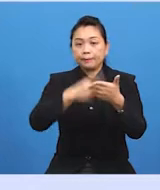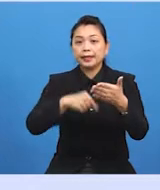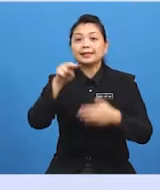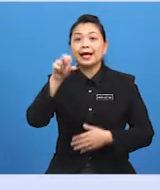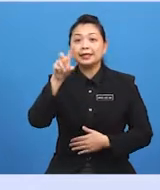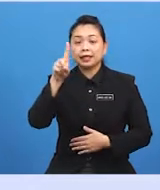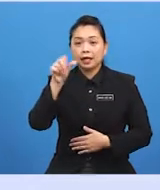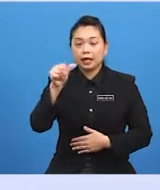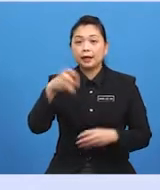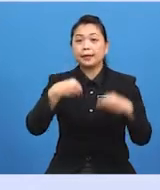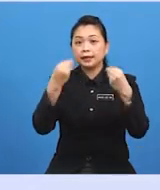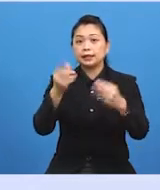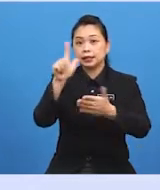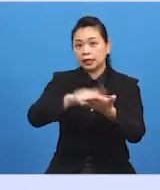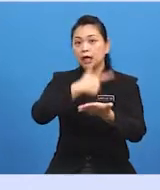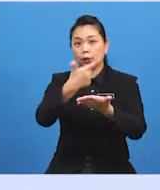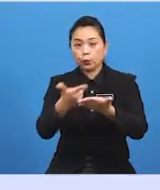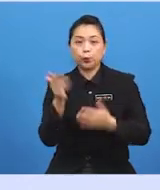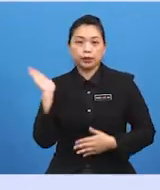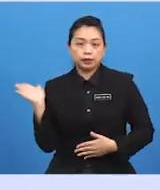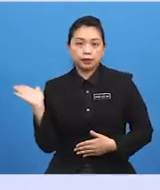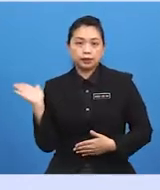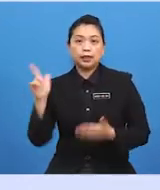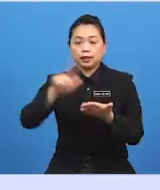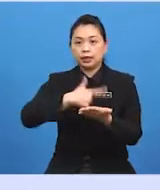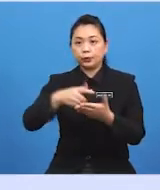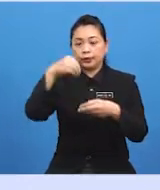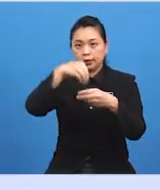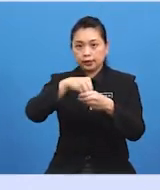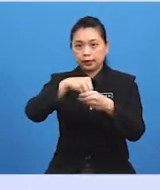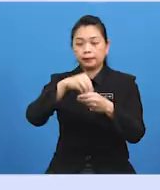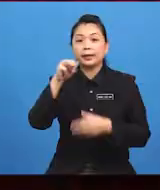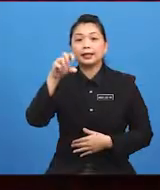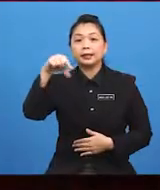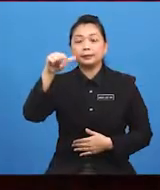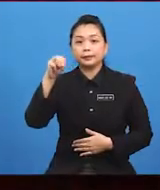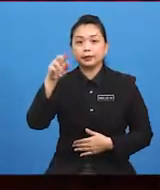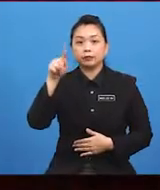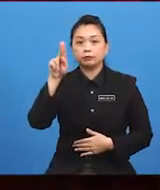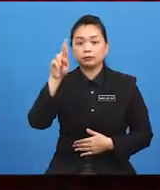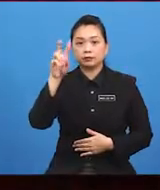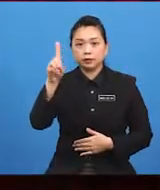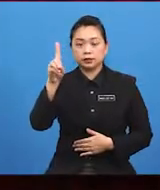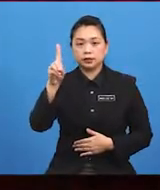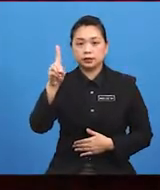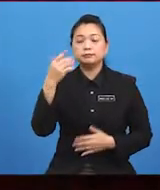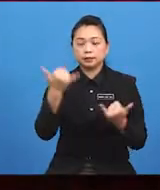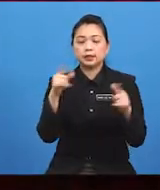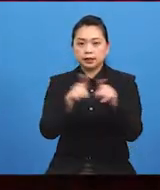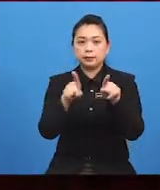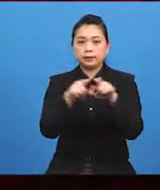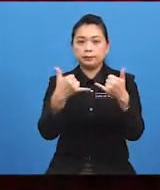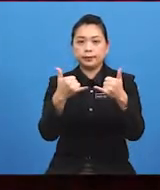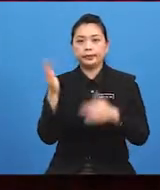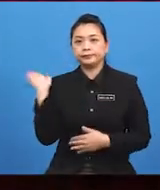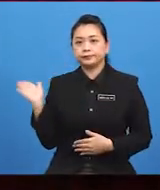apakah nada bagi lagu ini? Ya, lagu ini dalam makam kud. Mari kita mainkan makam